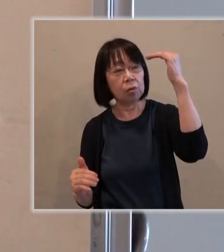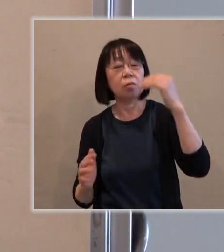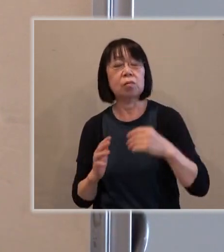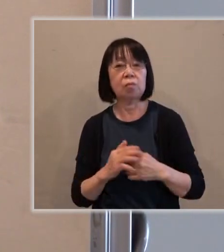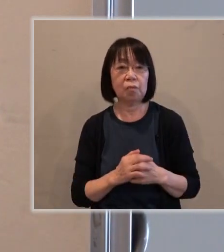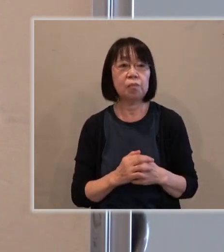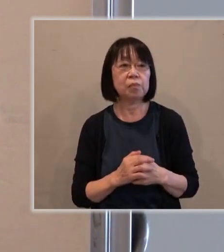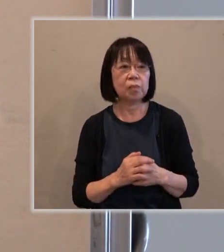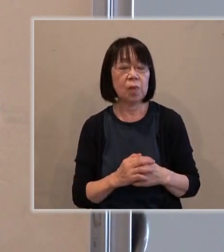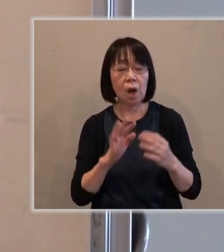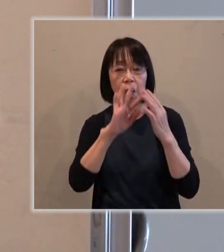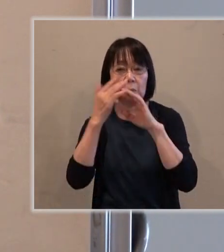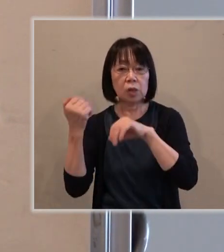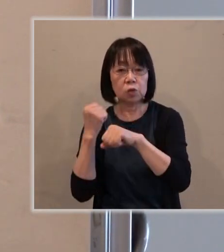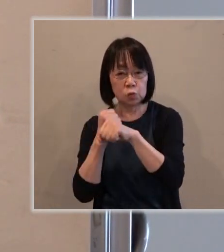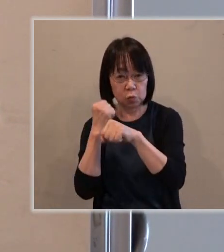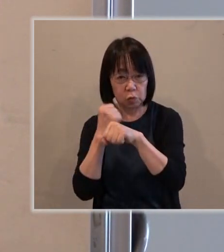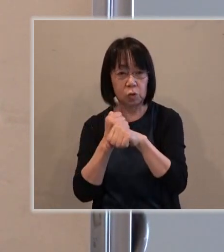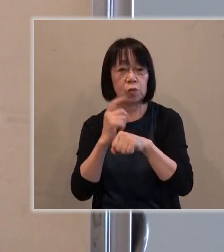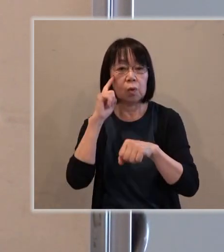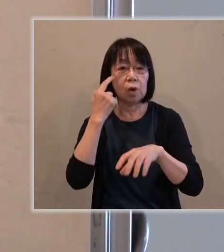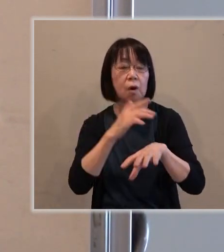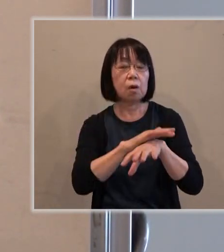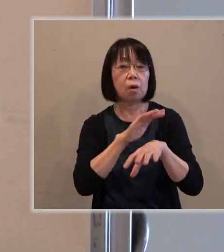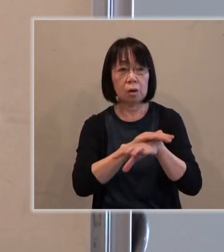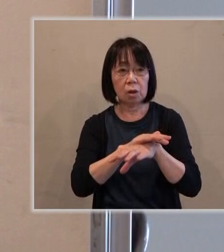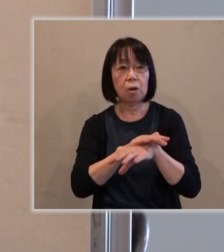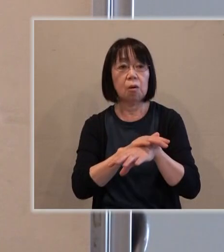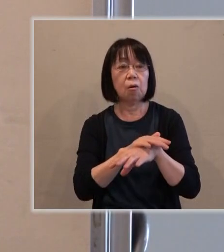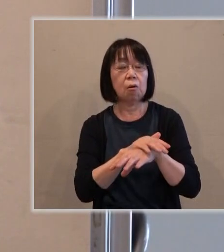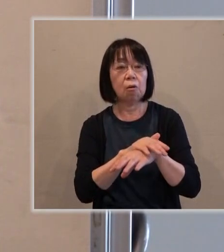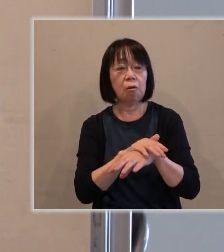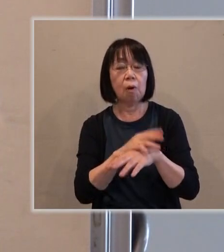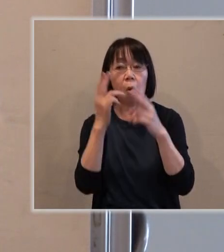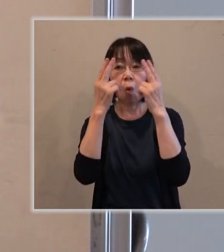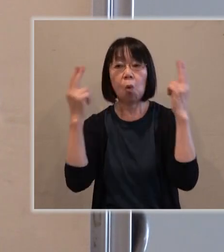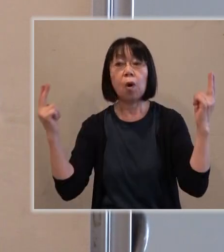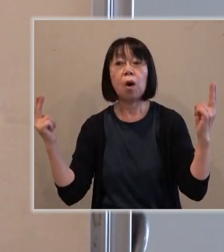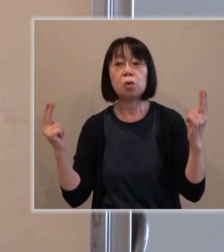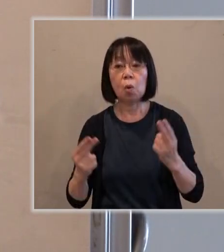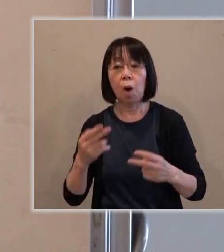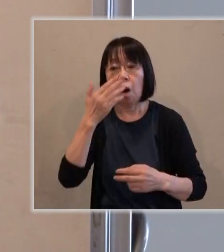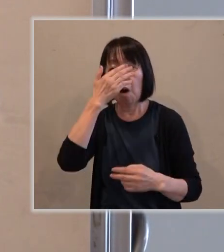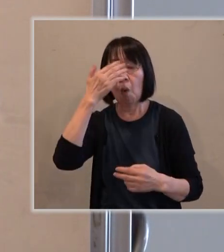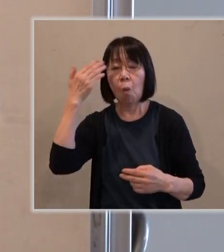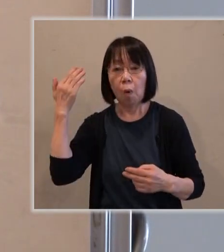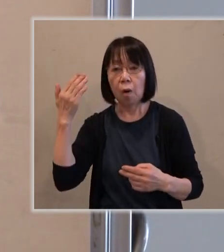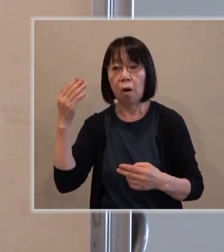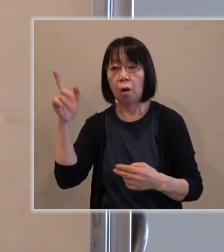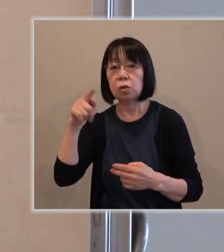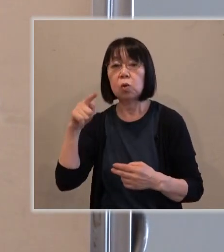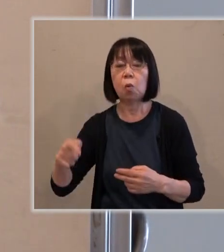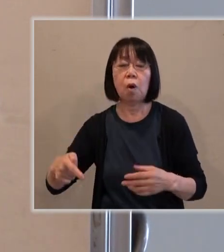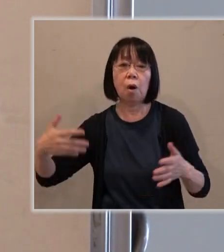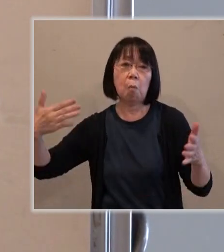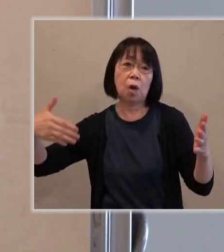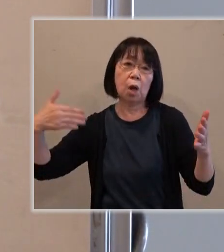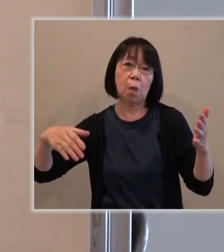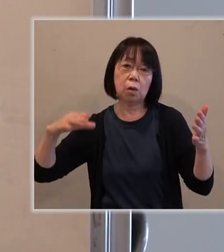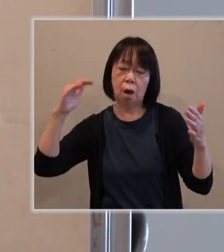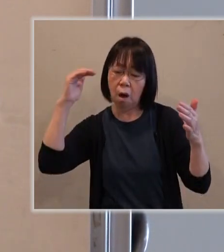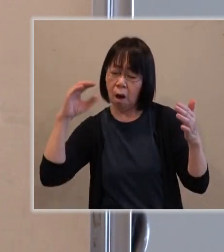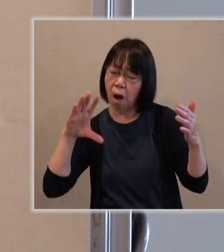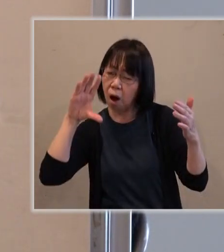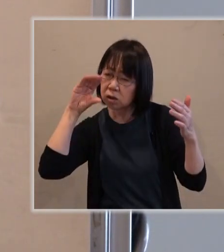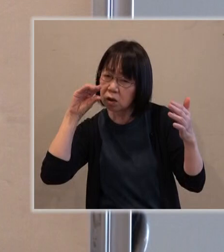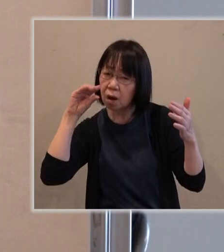要するにやっぱ街づくりっていう考え方っていうのは北海道は若者はまだまだ浅いかなと、